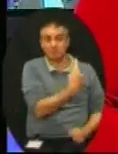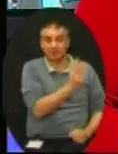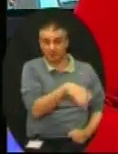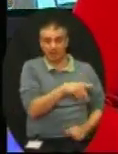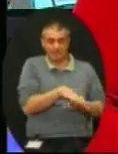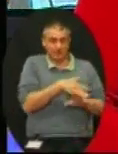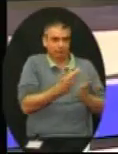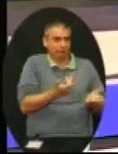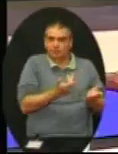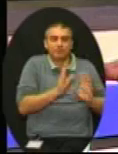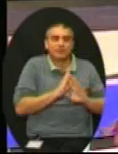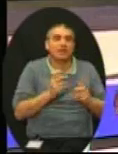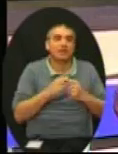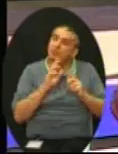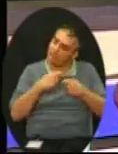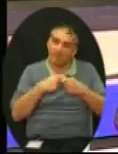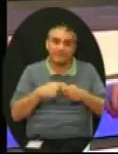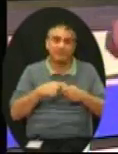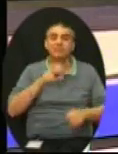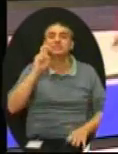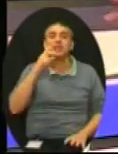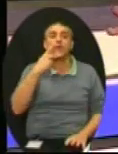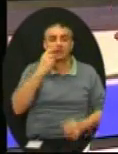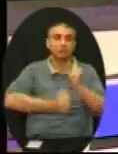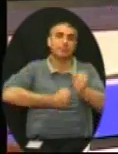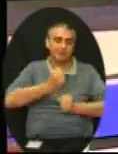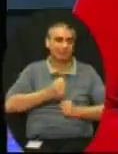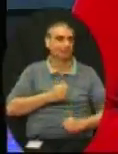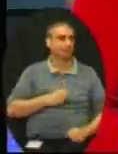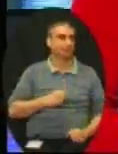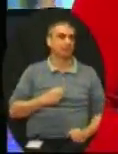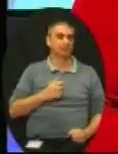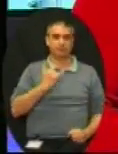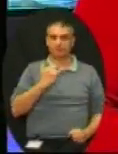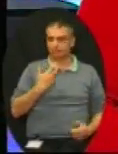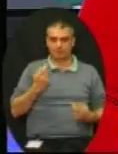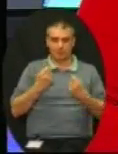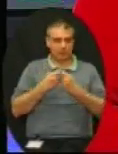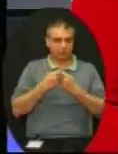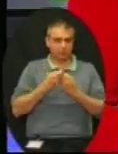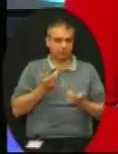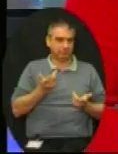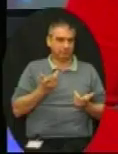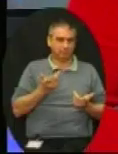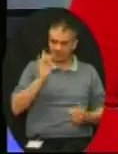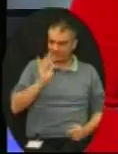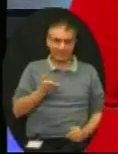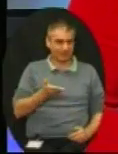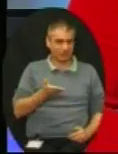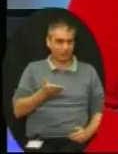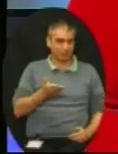לצורך העניין. אין קשר בין זה... גם חבר הכנסת איסאווי פריג' ממרץ. נכון. לכן אין קשר בין הגינוי,